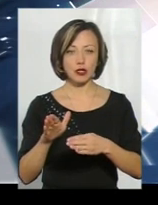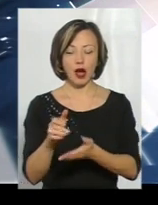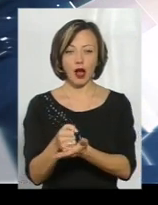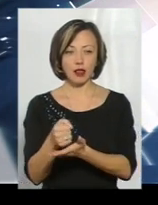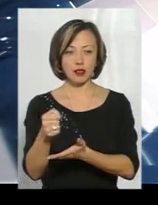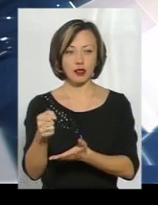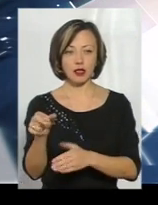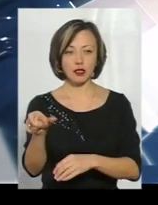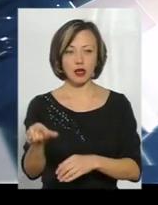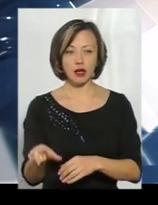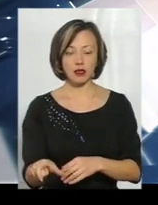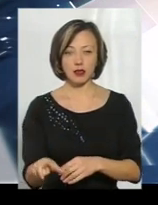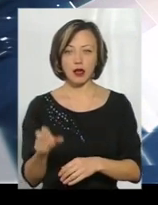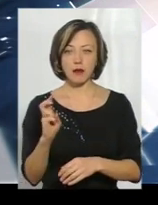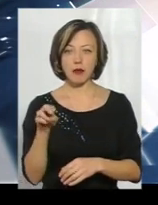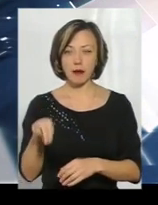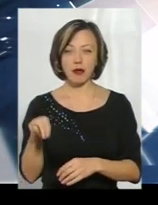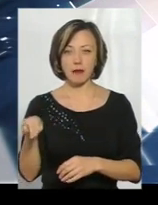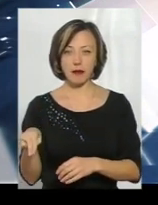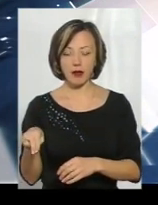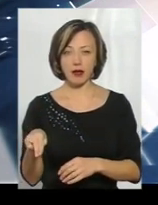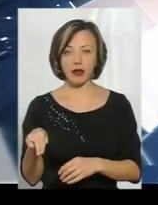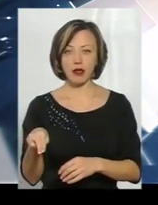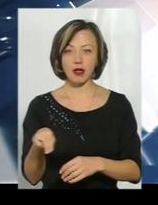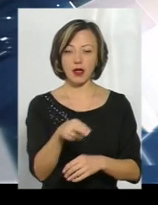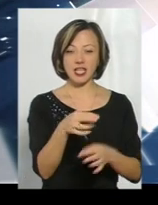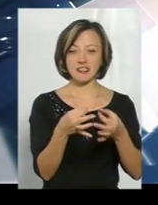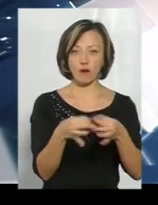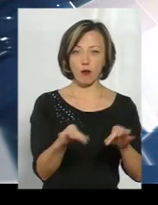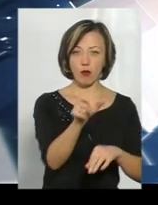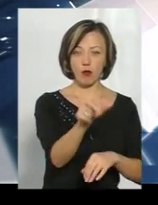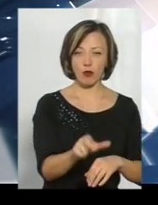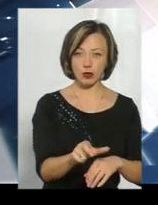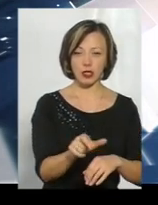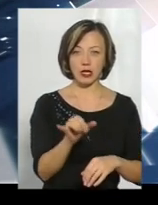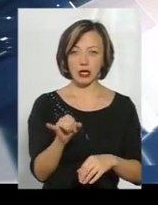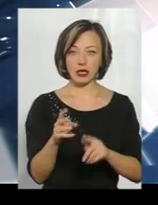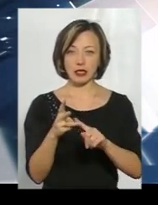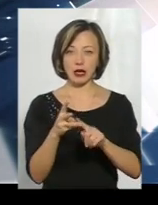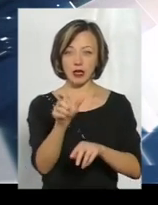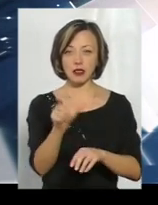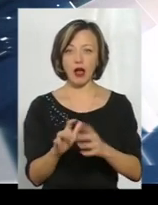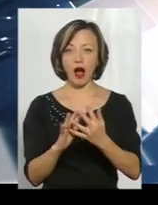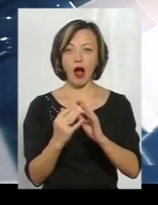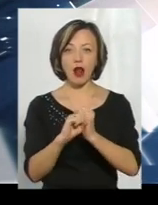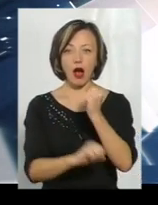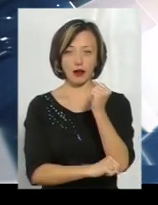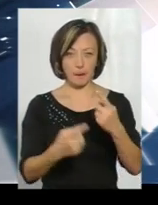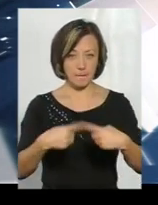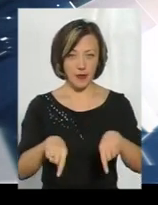кандидатом від БПП Нестеровим, кандидатом від Свободи і кандидатом від Аграрної партії, тому